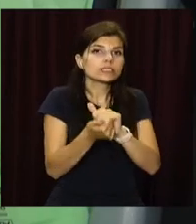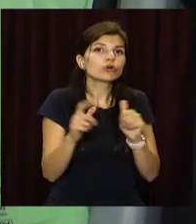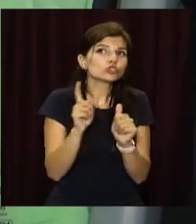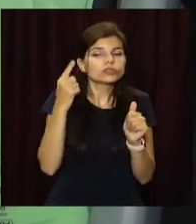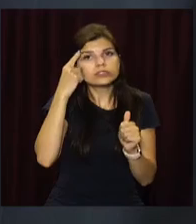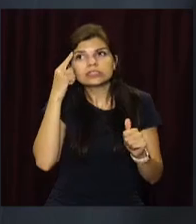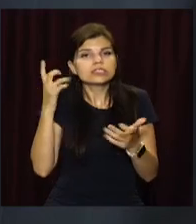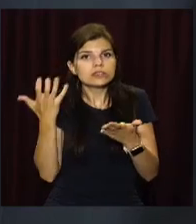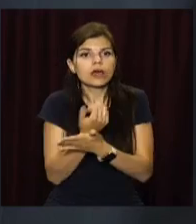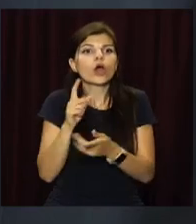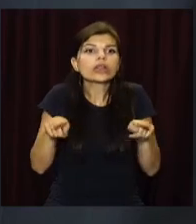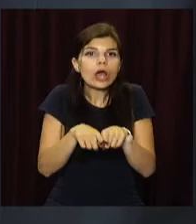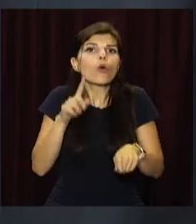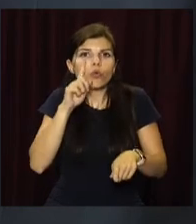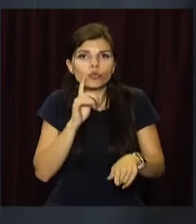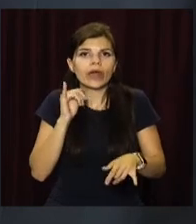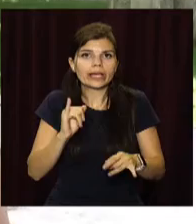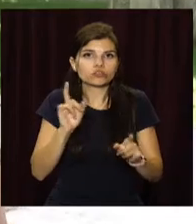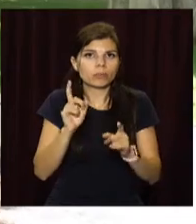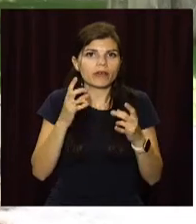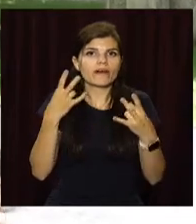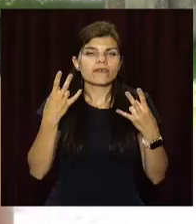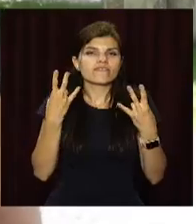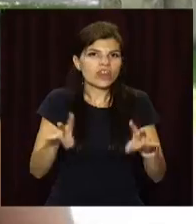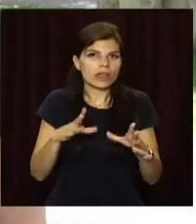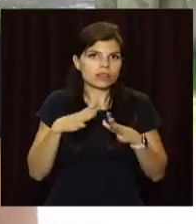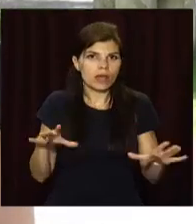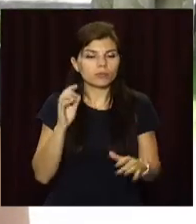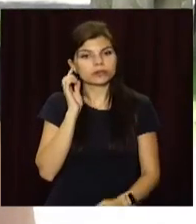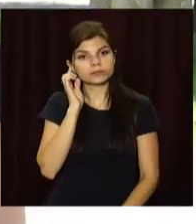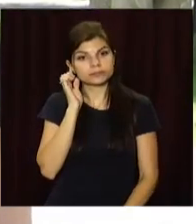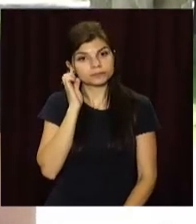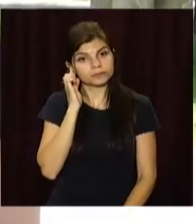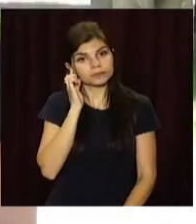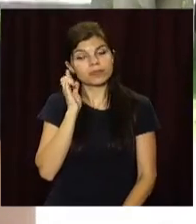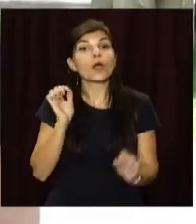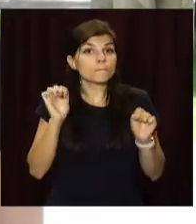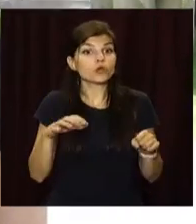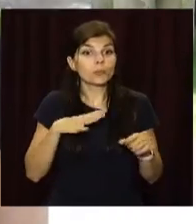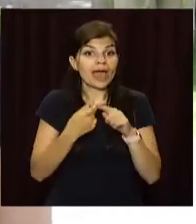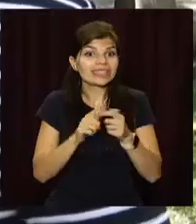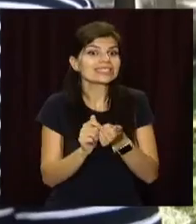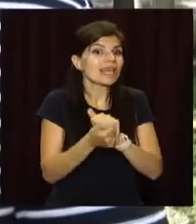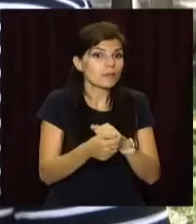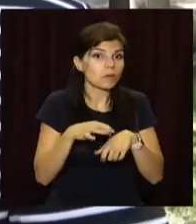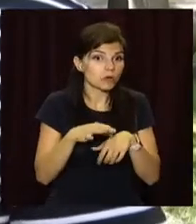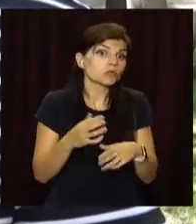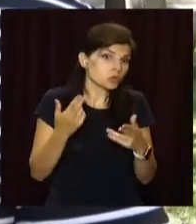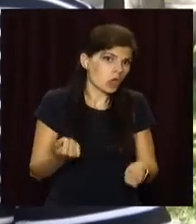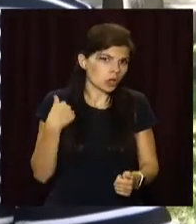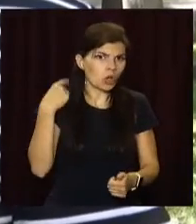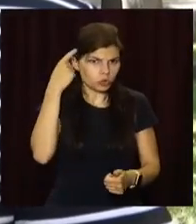щось інше, таке ж зручне, але екологічне. Можна, якщо буде заміна цим пакетам? Так,